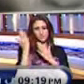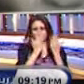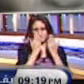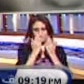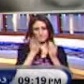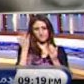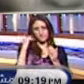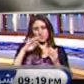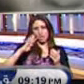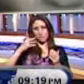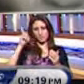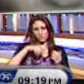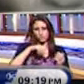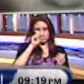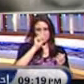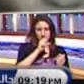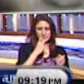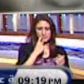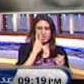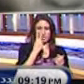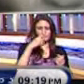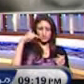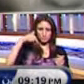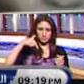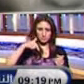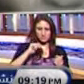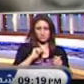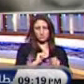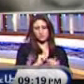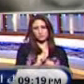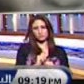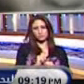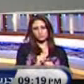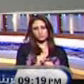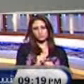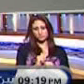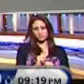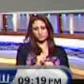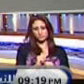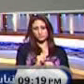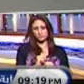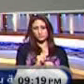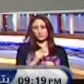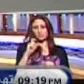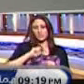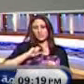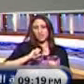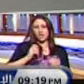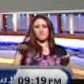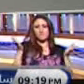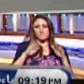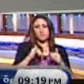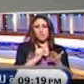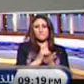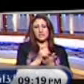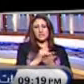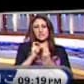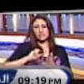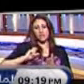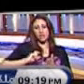بتاريخ 14/9/2006 معايا سيادتك؟ اتفضل يا فندم. طبعا نظرا لتزايد عدد الطالبات بالمدينه وطبعا طبقا